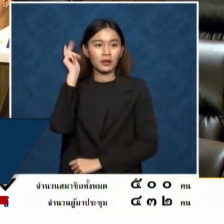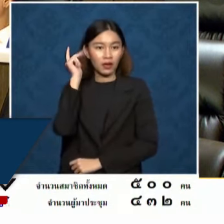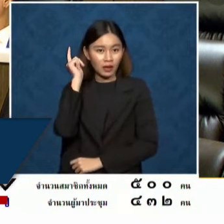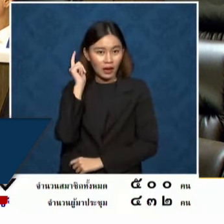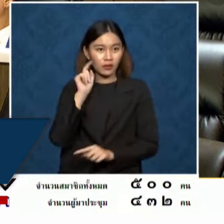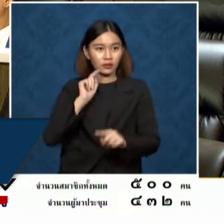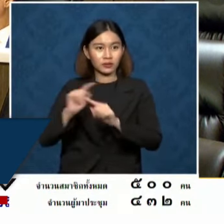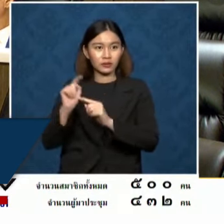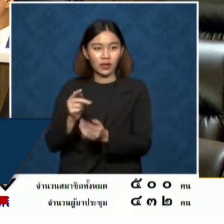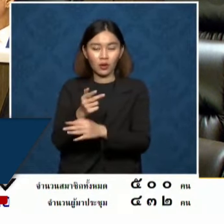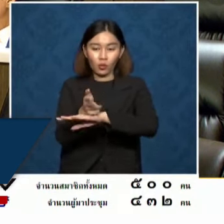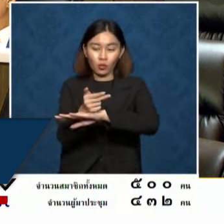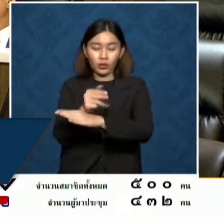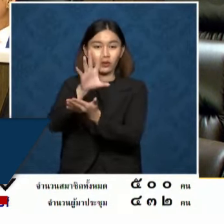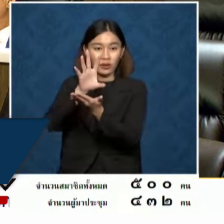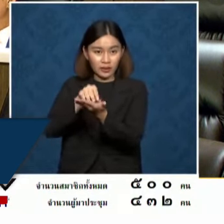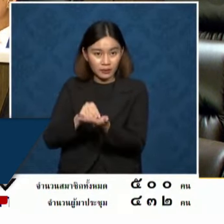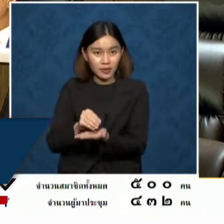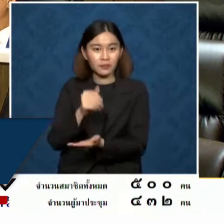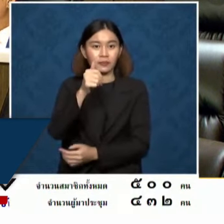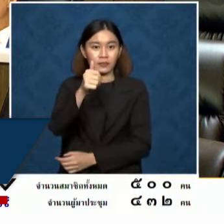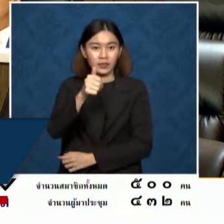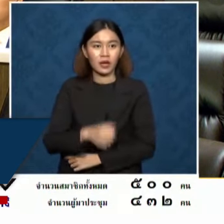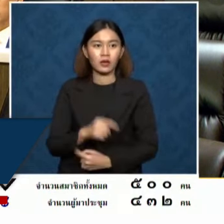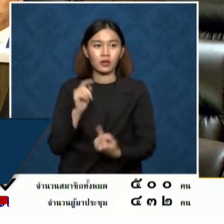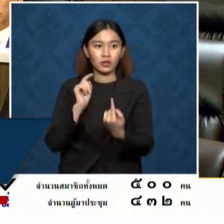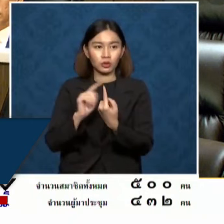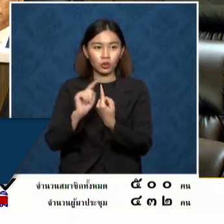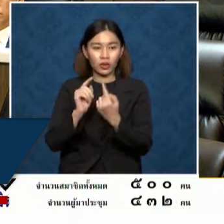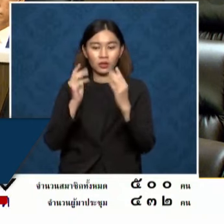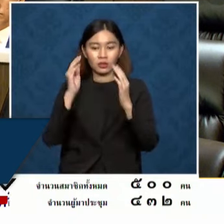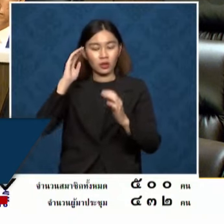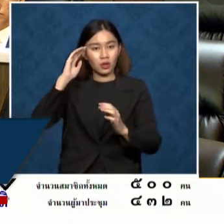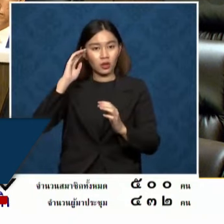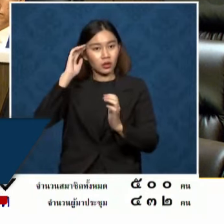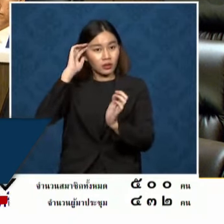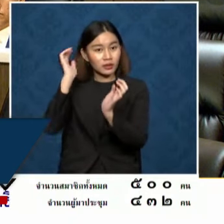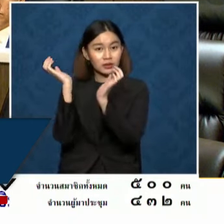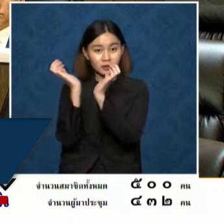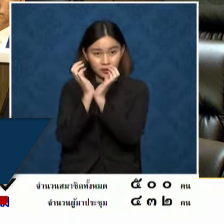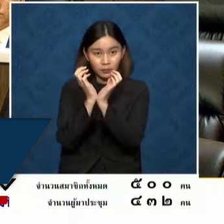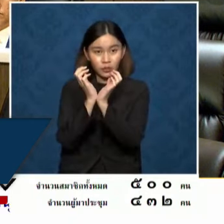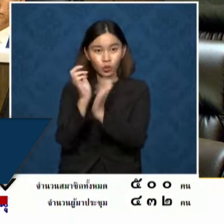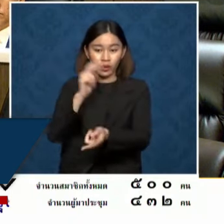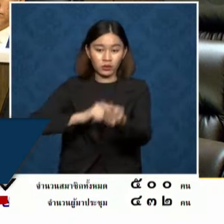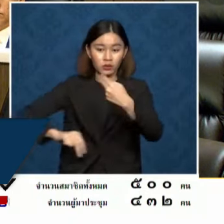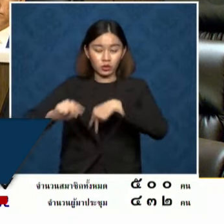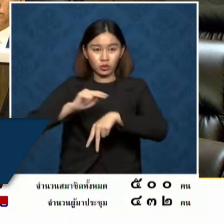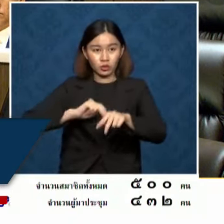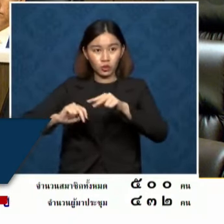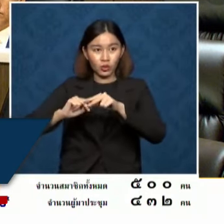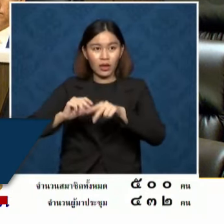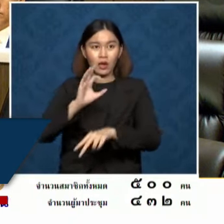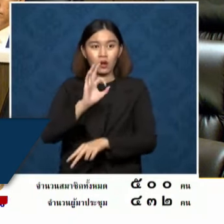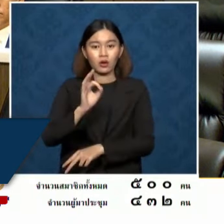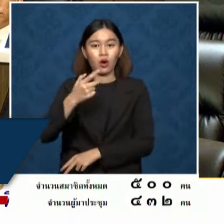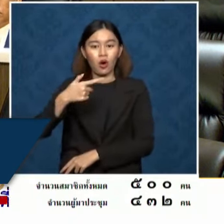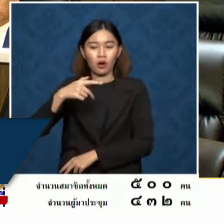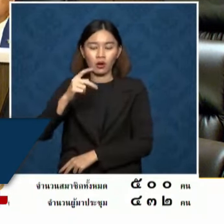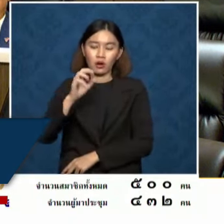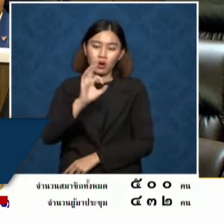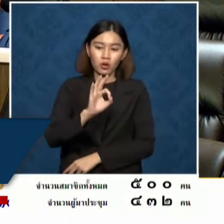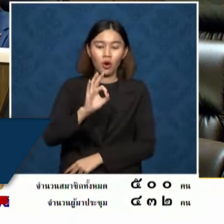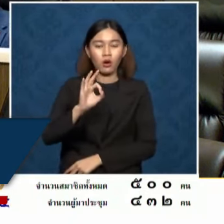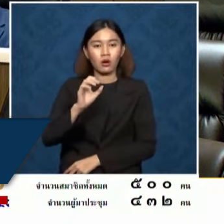ชนสามารถบันทึกคลิปวดีโอได้ในช่วงที่เจ้าหน้าที่กองบังคับการอารักขาและควบคุมฝูงชนหรือคอ